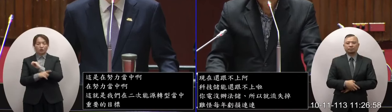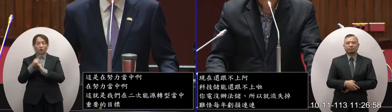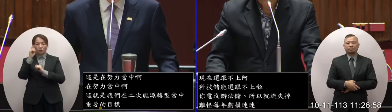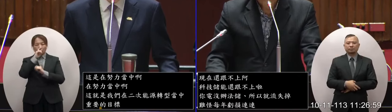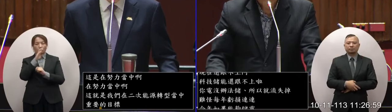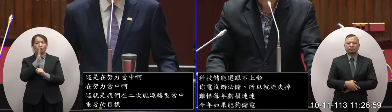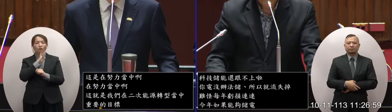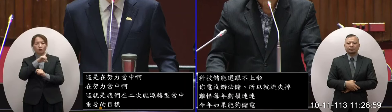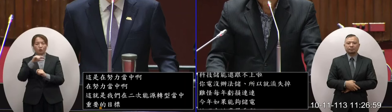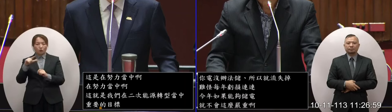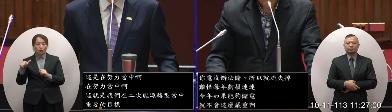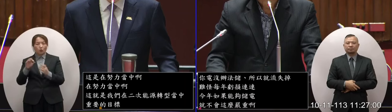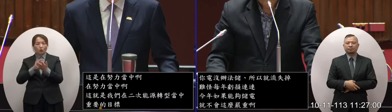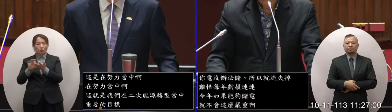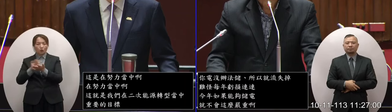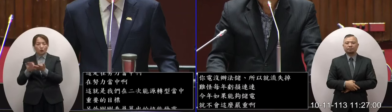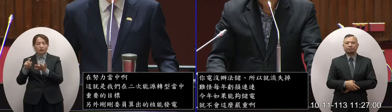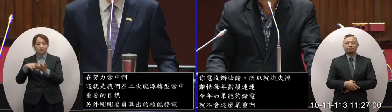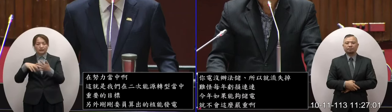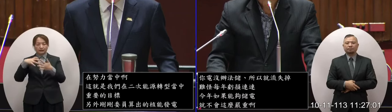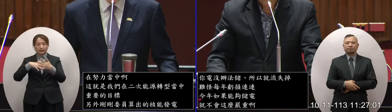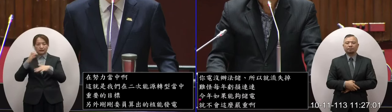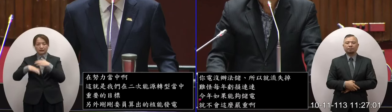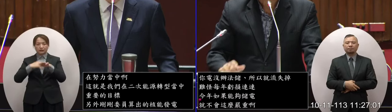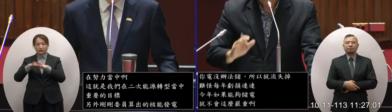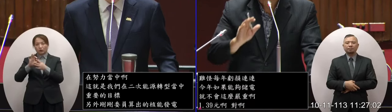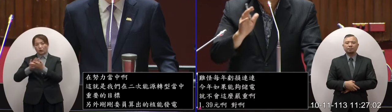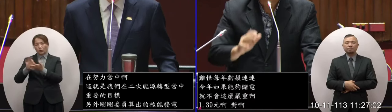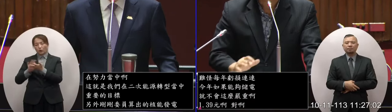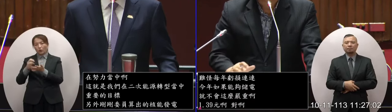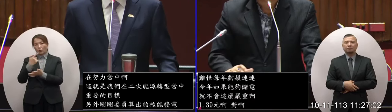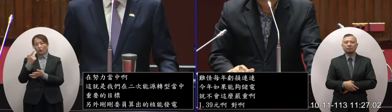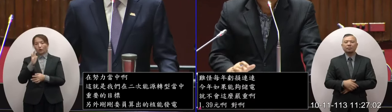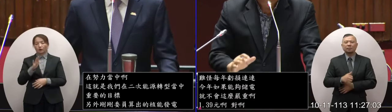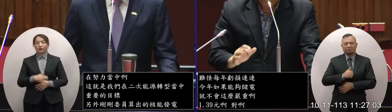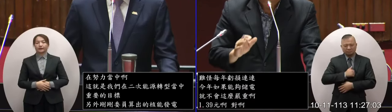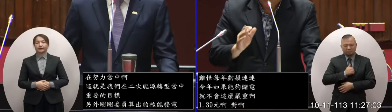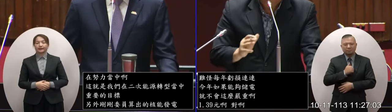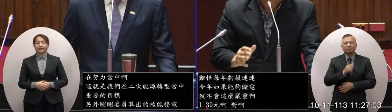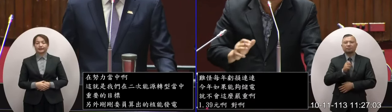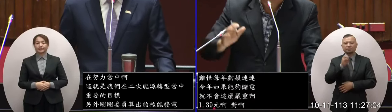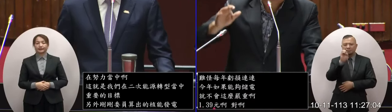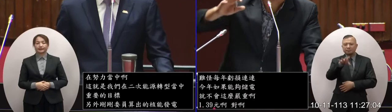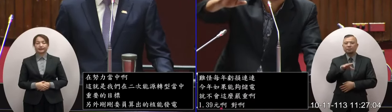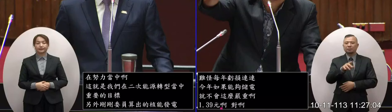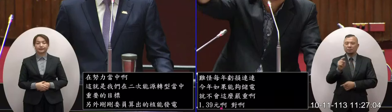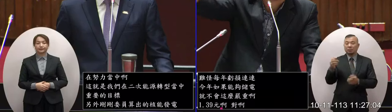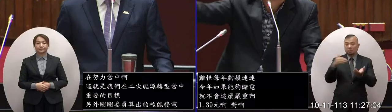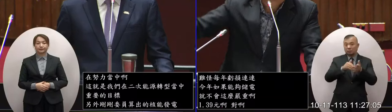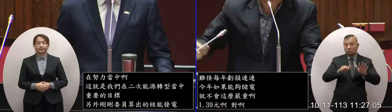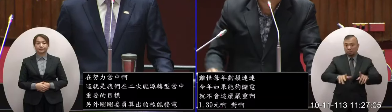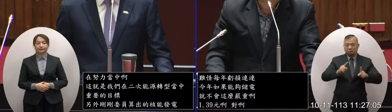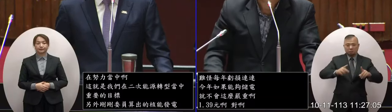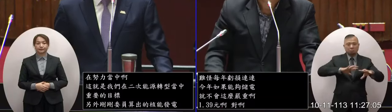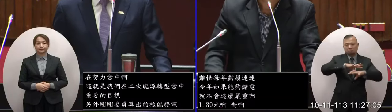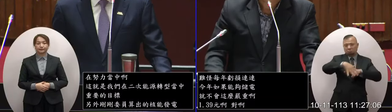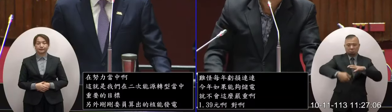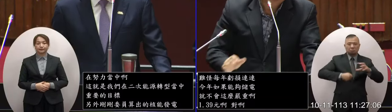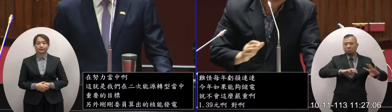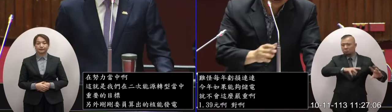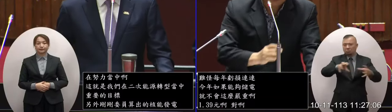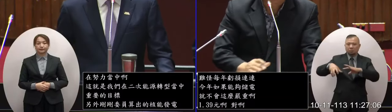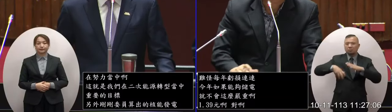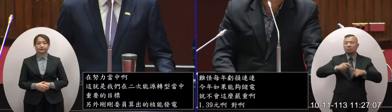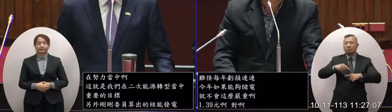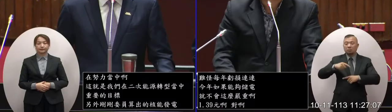核废料的处理的成本，那个隐性的成本非常非常的大。 其实哈、哦，到目前为止，全世界任何国家，